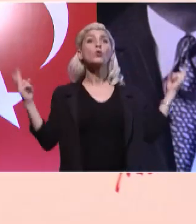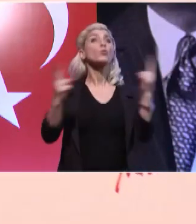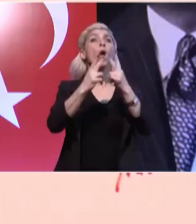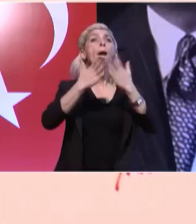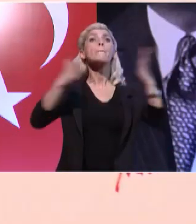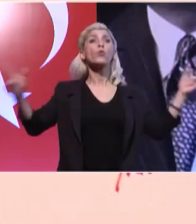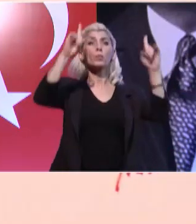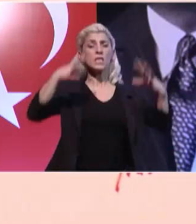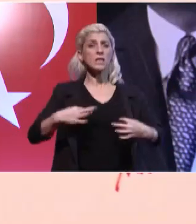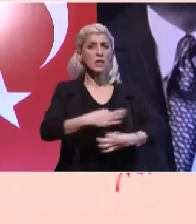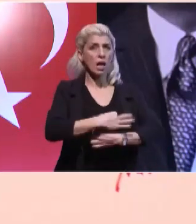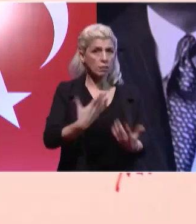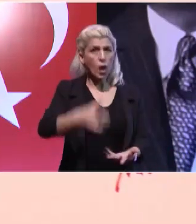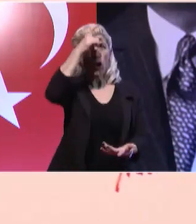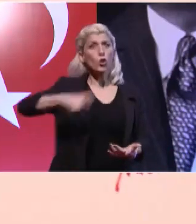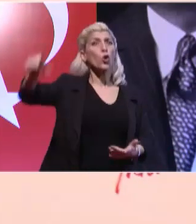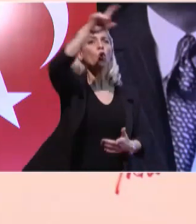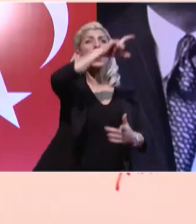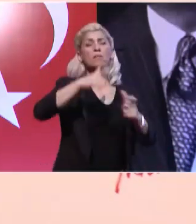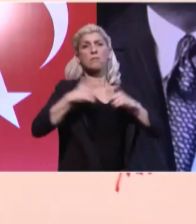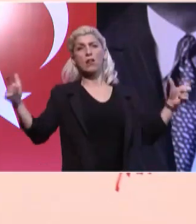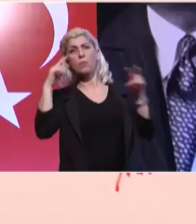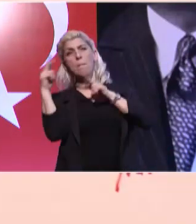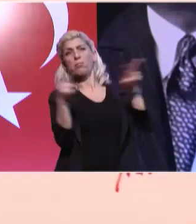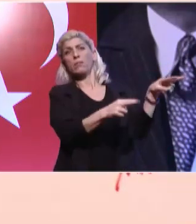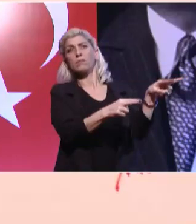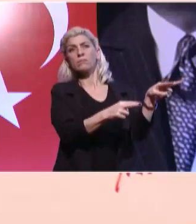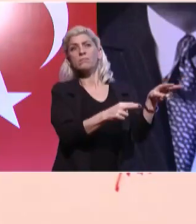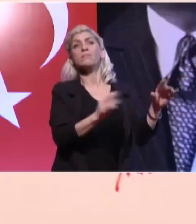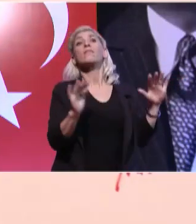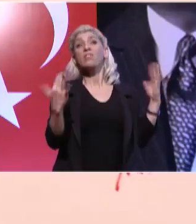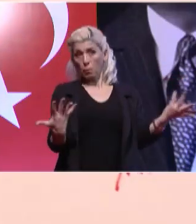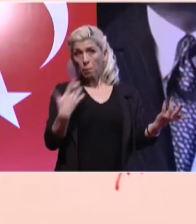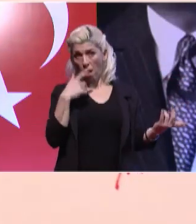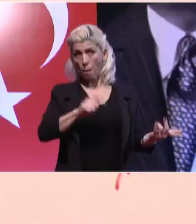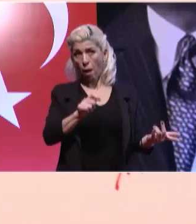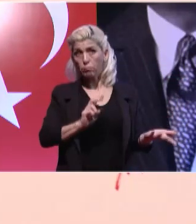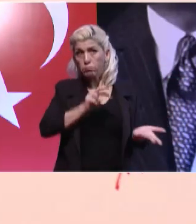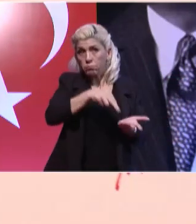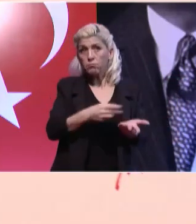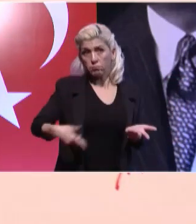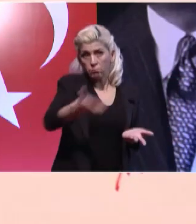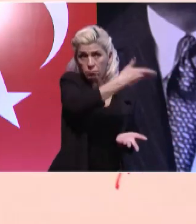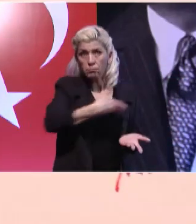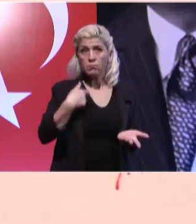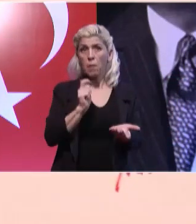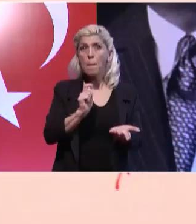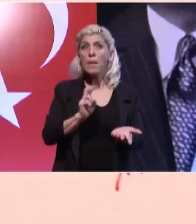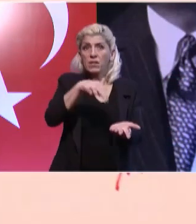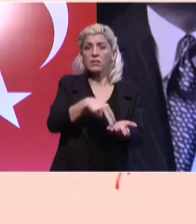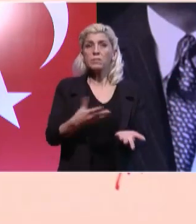büyük bir saygıyla Türkiye'deki gelişmeleri izledi. Demek ki yapabiliriz. Demek ki